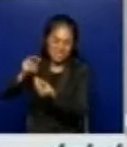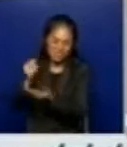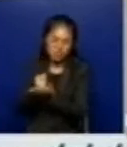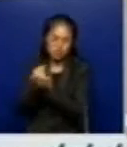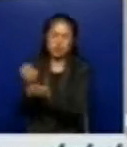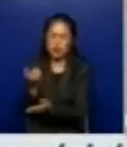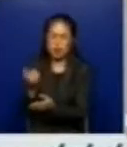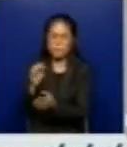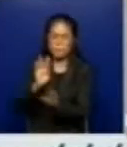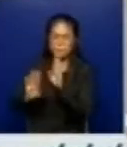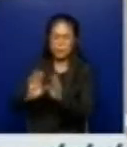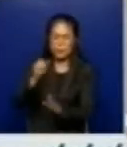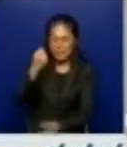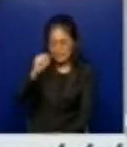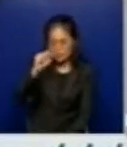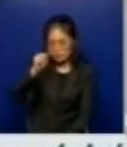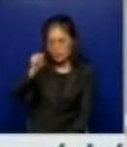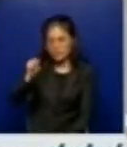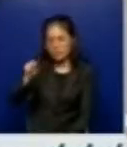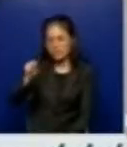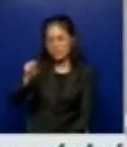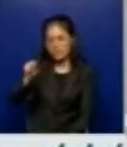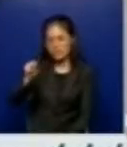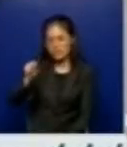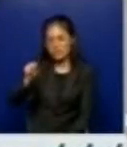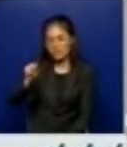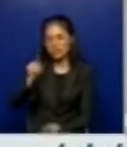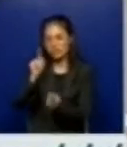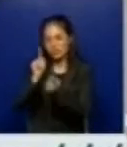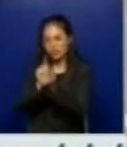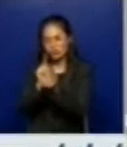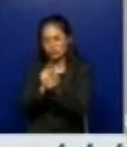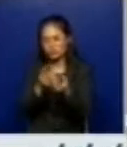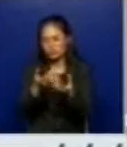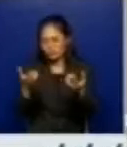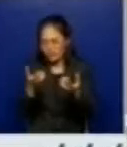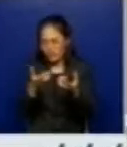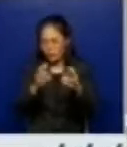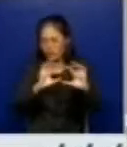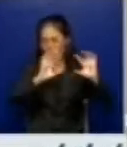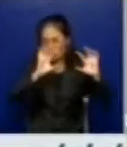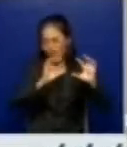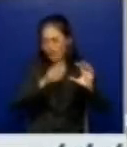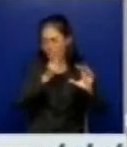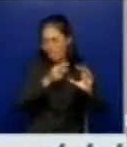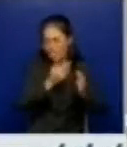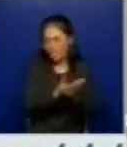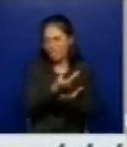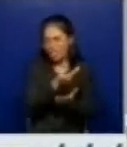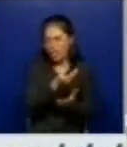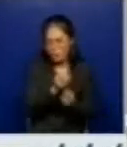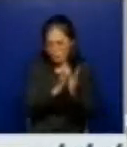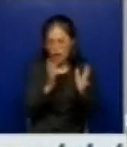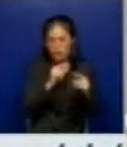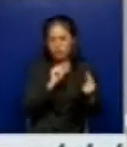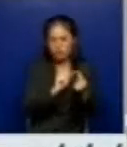ากส่วนใหญ่แล้วเป็นของฝ่ายประจำค่อนข้างจะมากนะครับงบประมาณทางด้านการก่อสร้